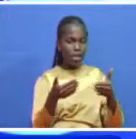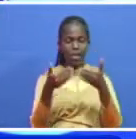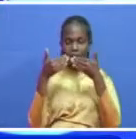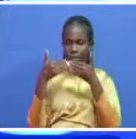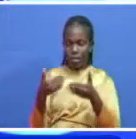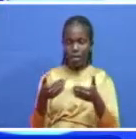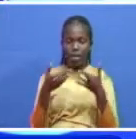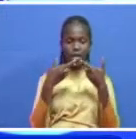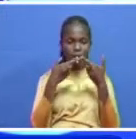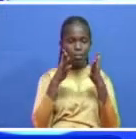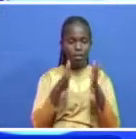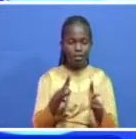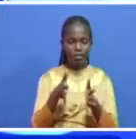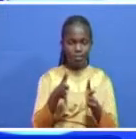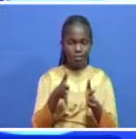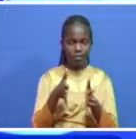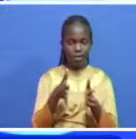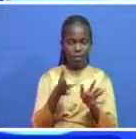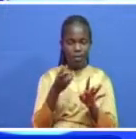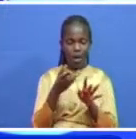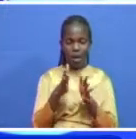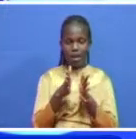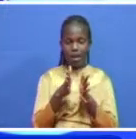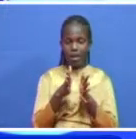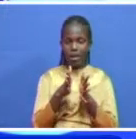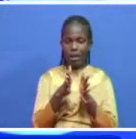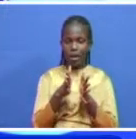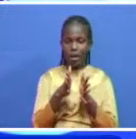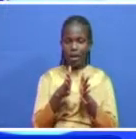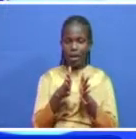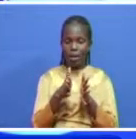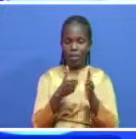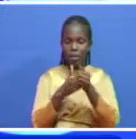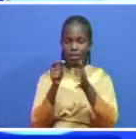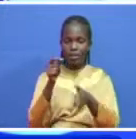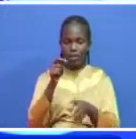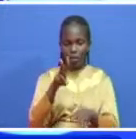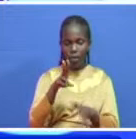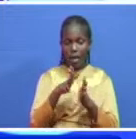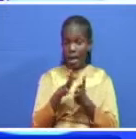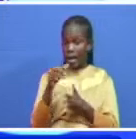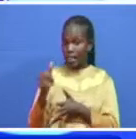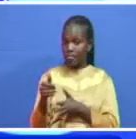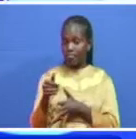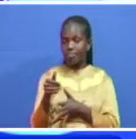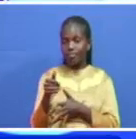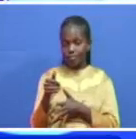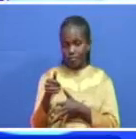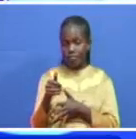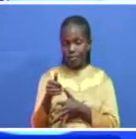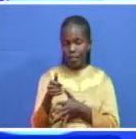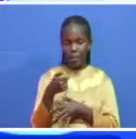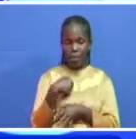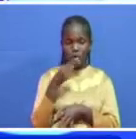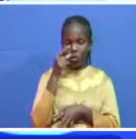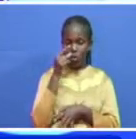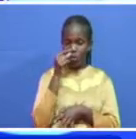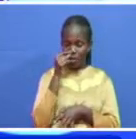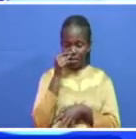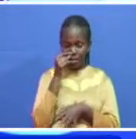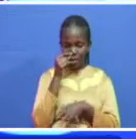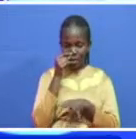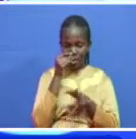indi andikionde mama uvokuma bamu Tongoi TV na langi media wangalikoni ya ingi siya studio. Ni kuendea kukwata mwaka